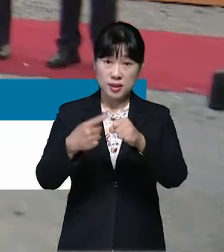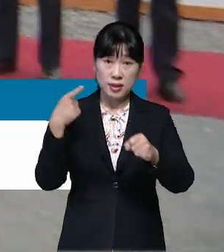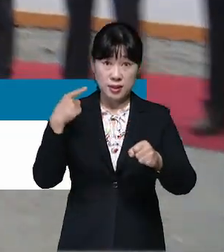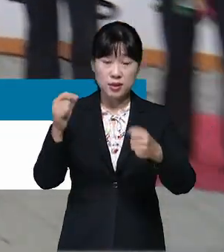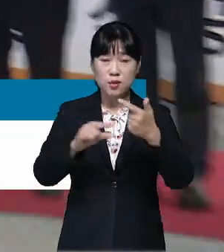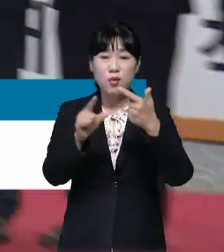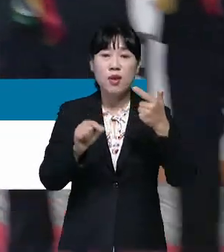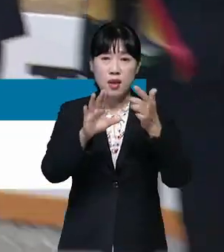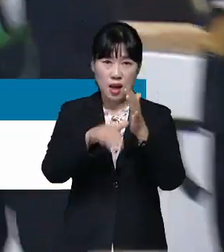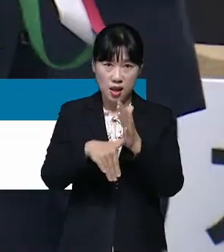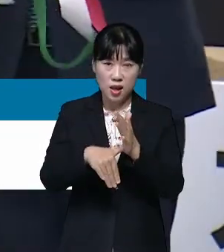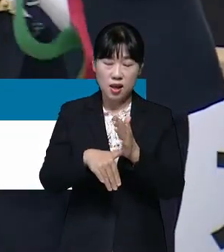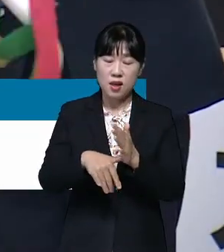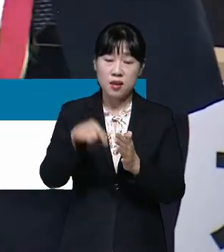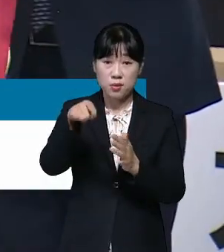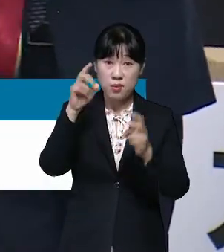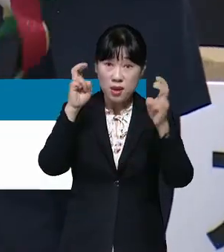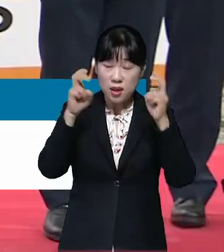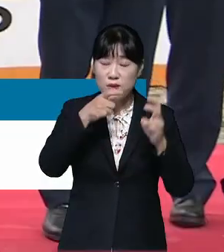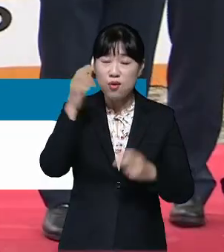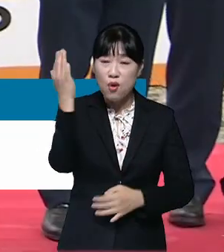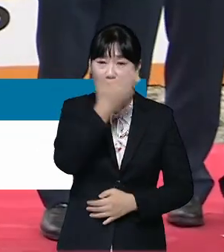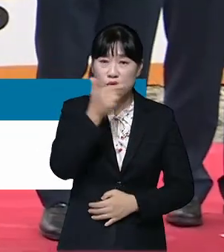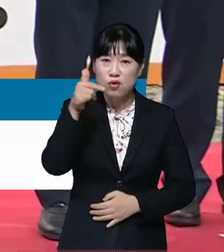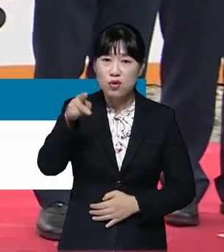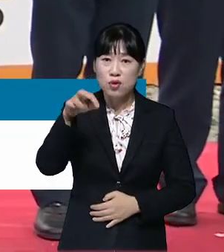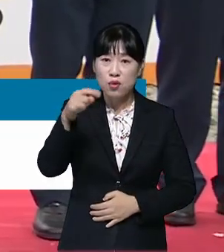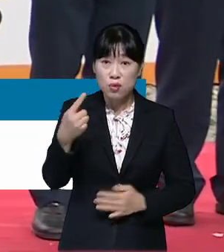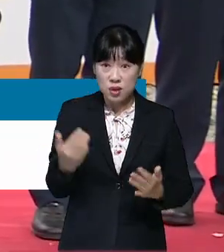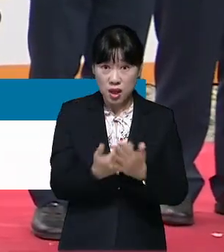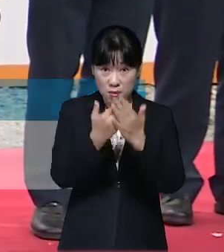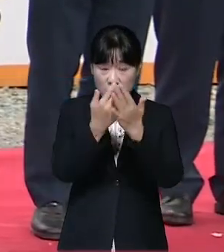6월 미래셋은 여수경도 개발의 첫 삽을 떴습니다.